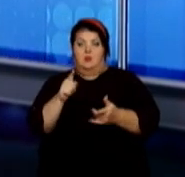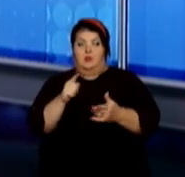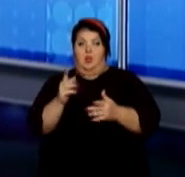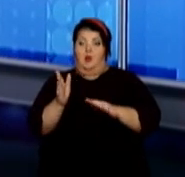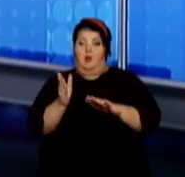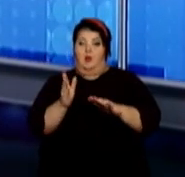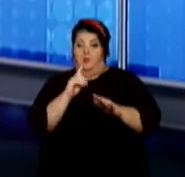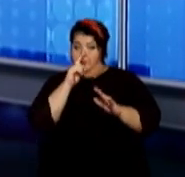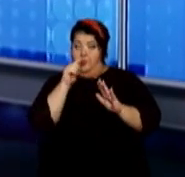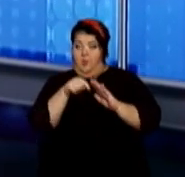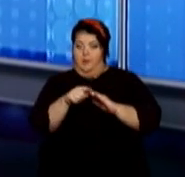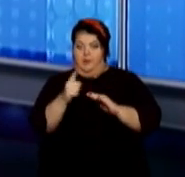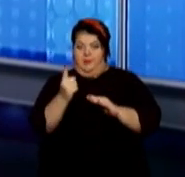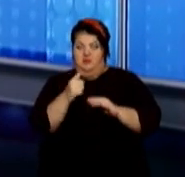тур.